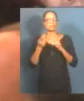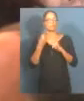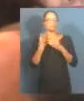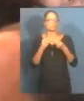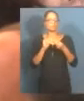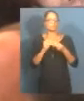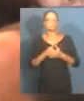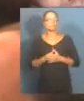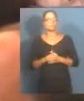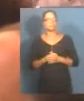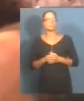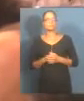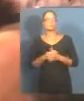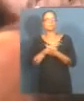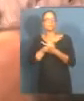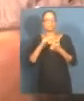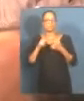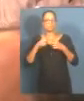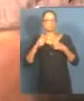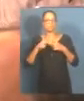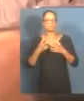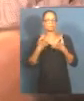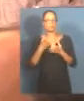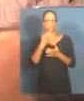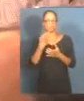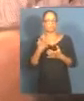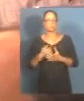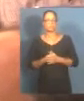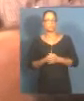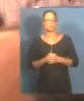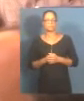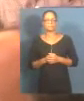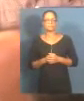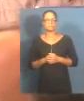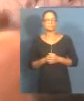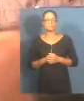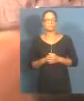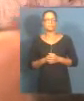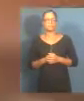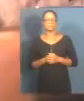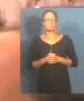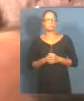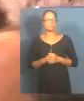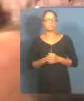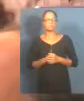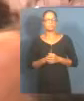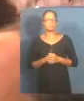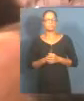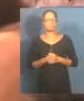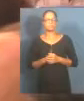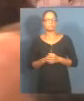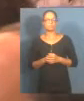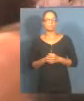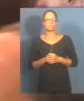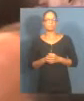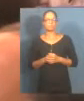particulier. La seconde chose que je voudrais énoncer, et je rejoins un collègue qui m'a précédé, c'est la